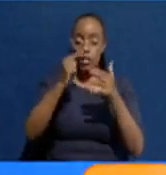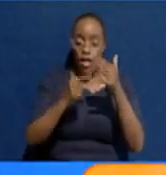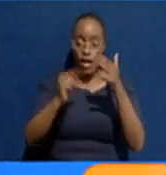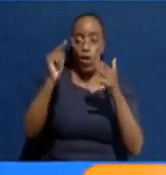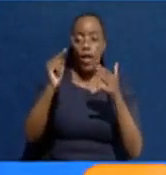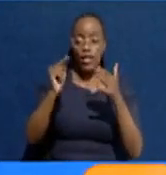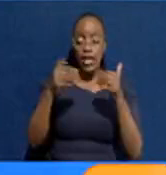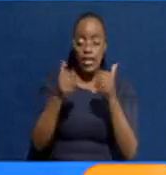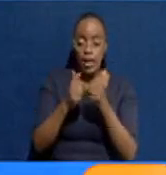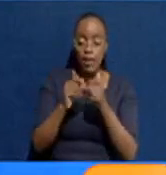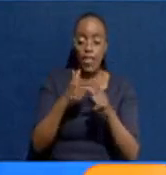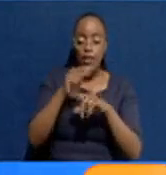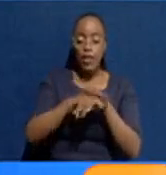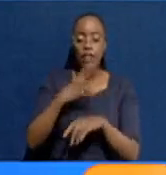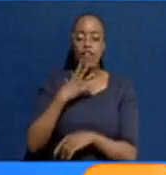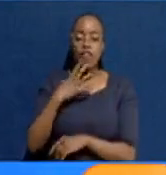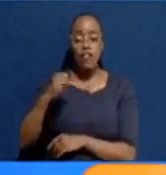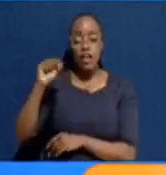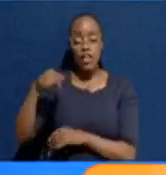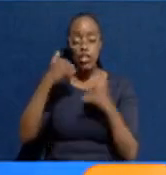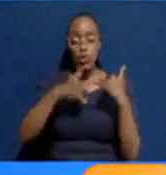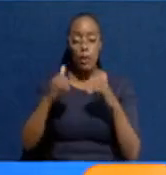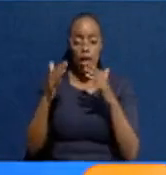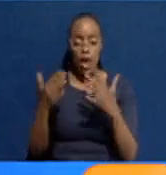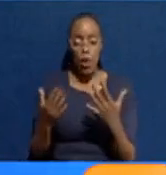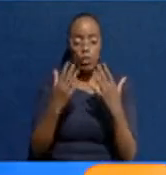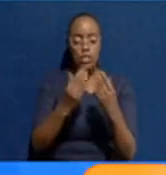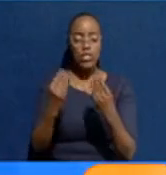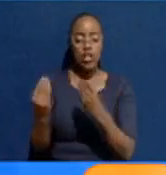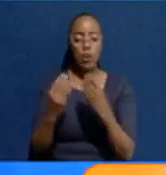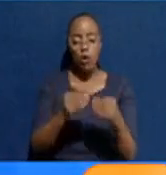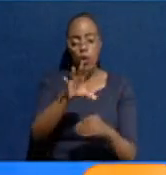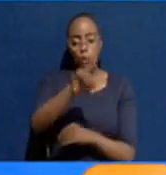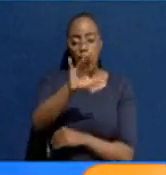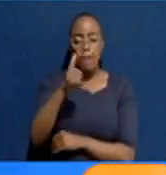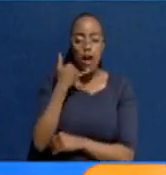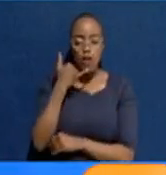prediction, unapata 500,000. Unacheza aje? It's very simple. Chukua simu